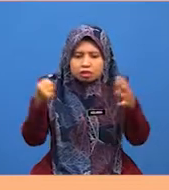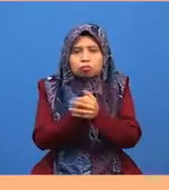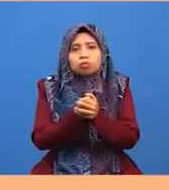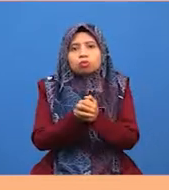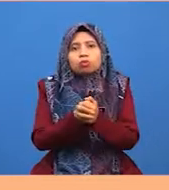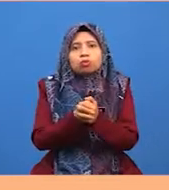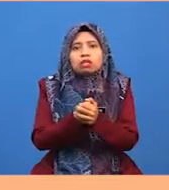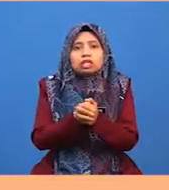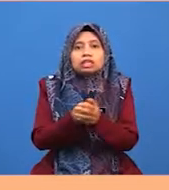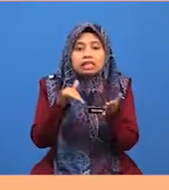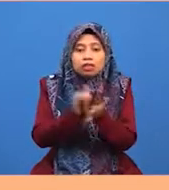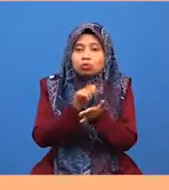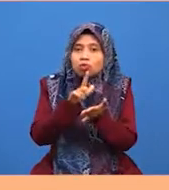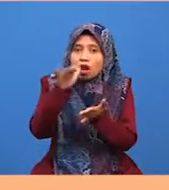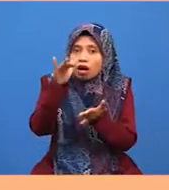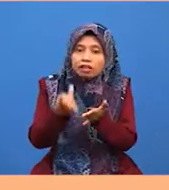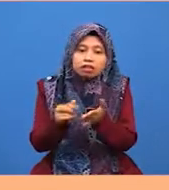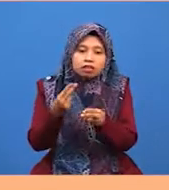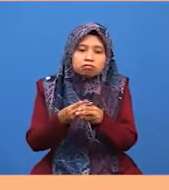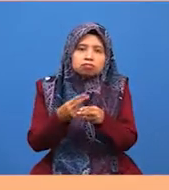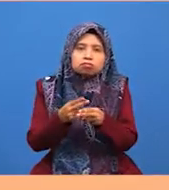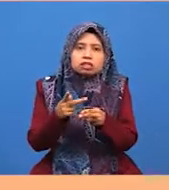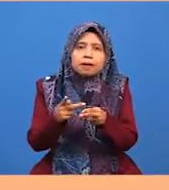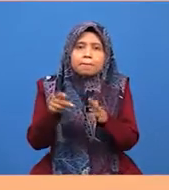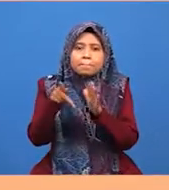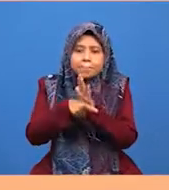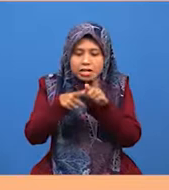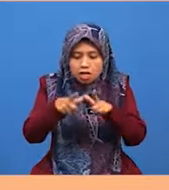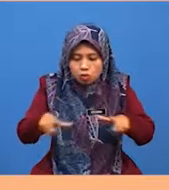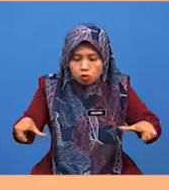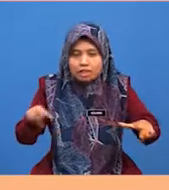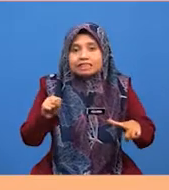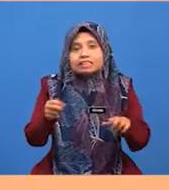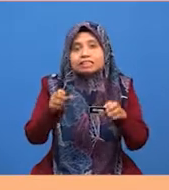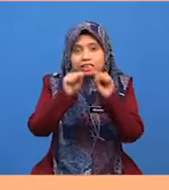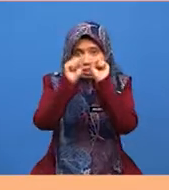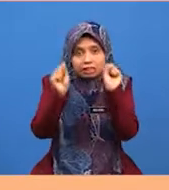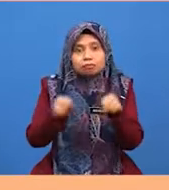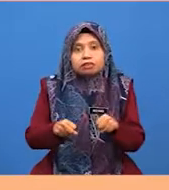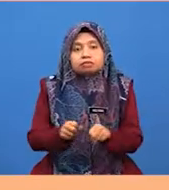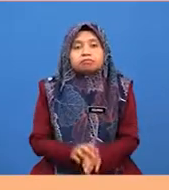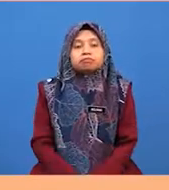maka itulah yang dinamakan perluasan subjek.